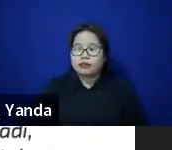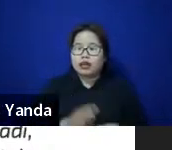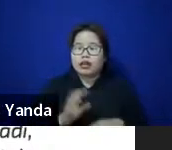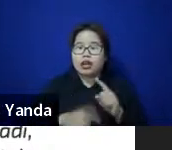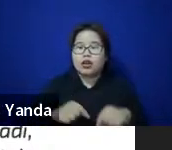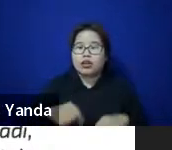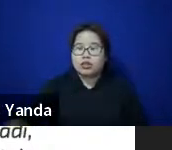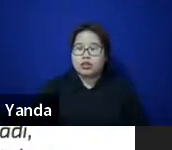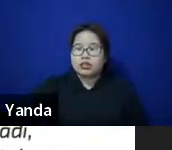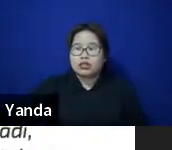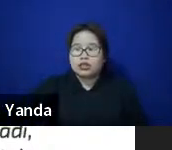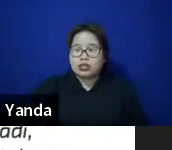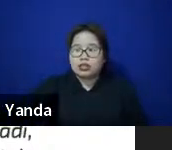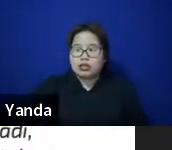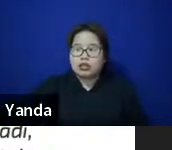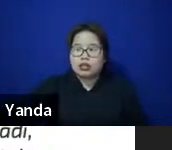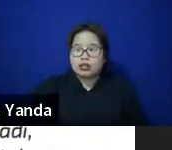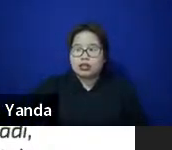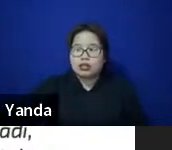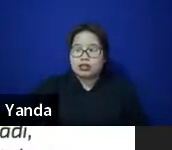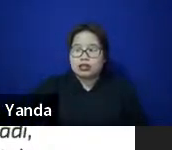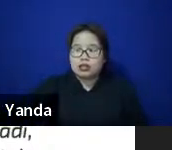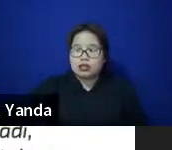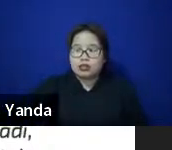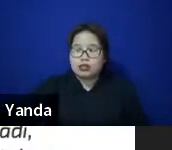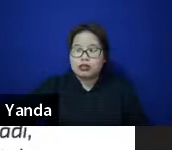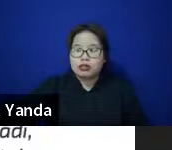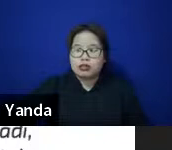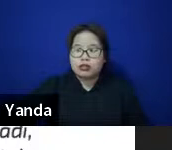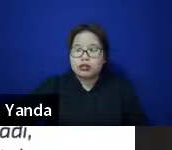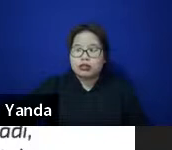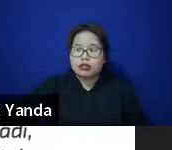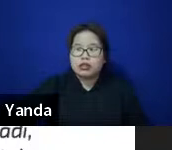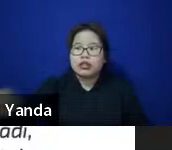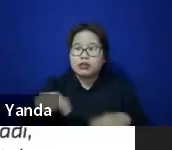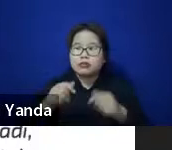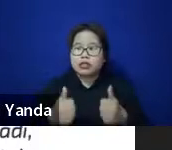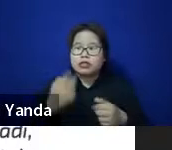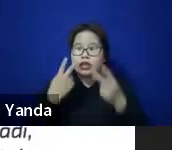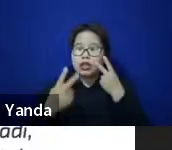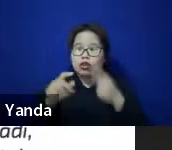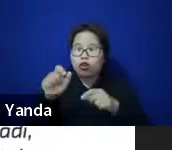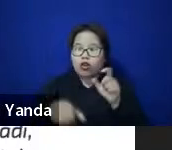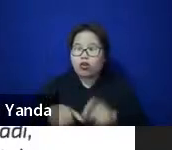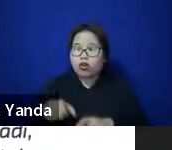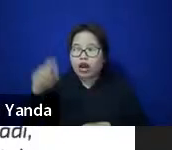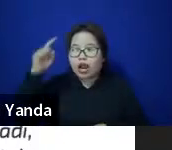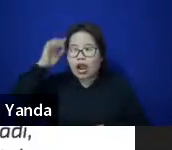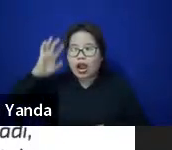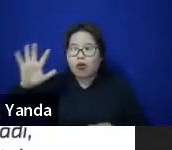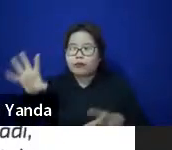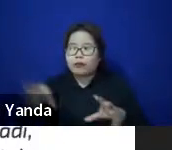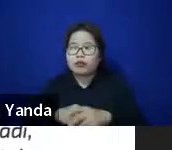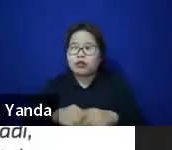paling visible, paling bisa dilihat oleh orang-orang awam gitu ya, termasuk oleh tenaga